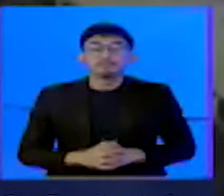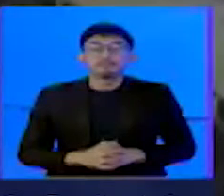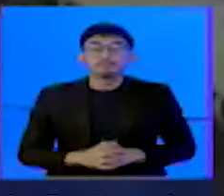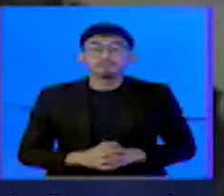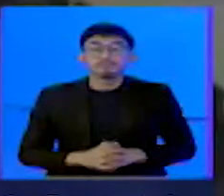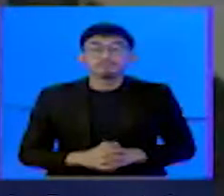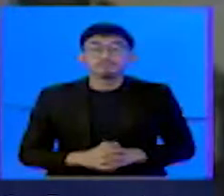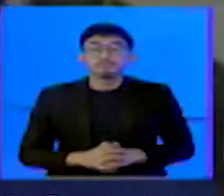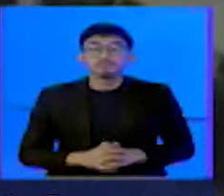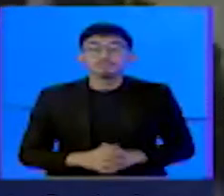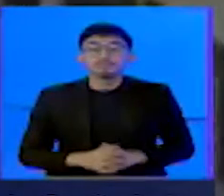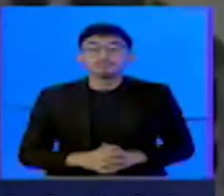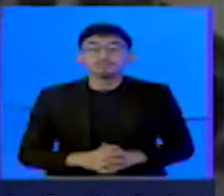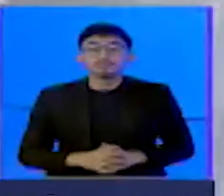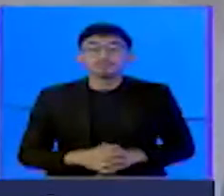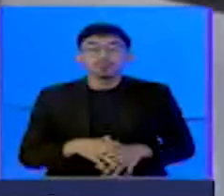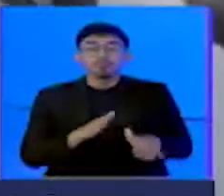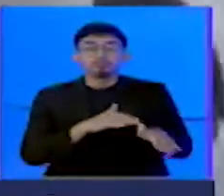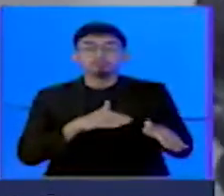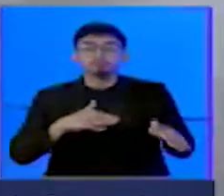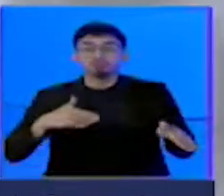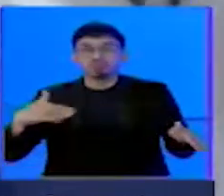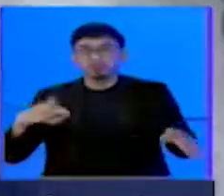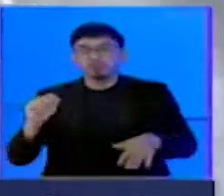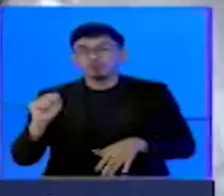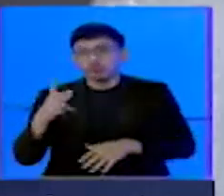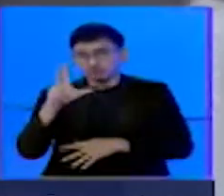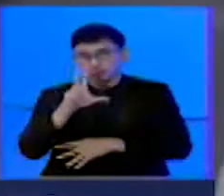Ribuan kendaraan memadati jalur menuju Puncak Jawa Barat Sabtu kemarin.